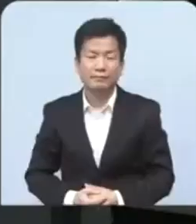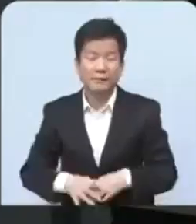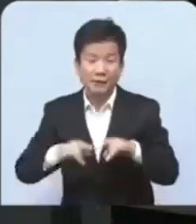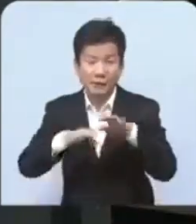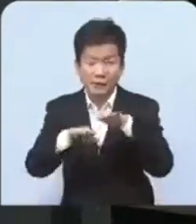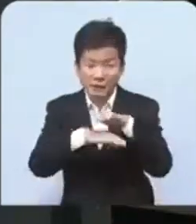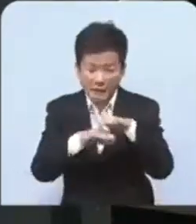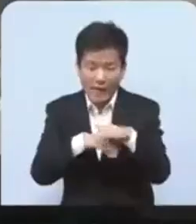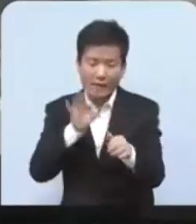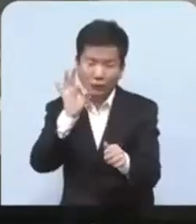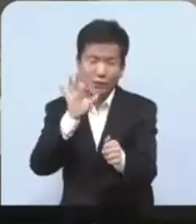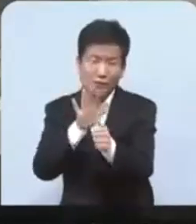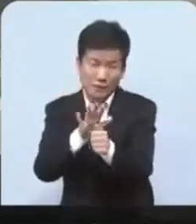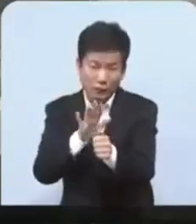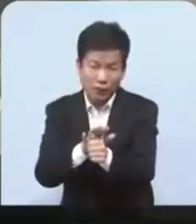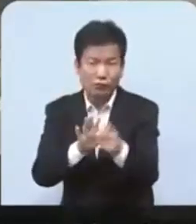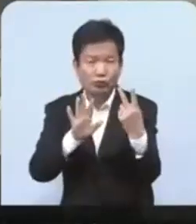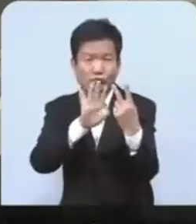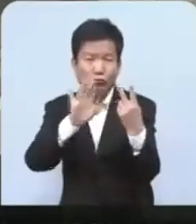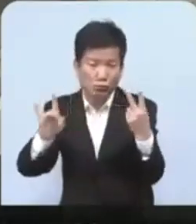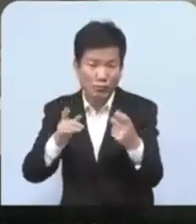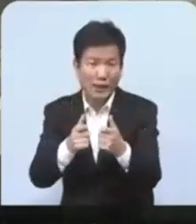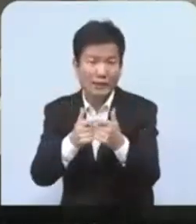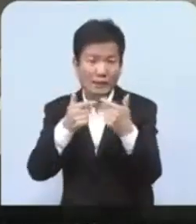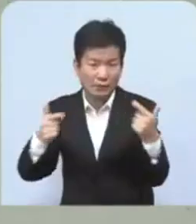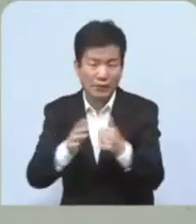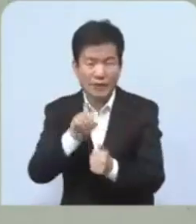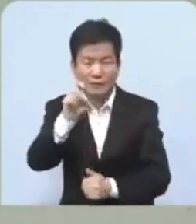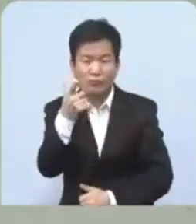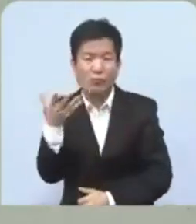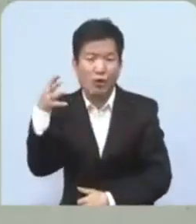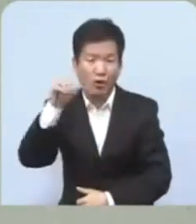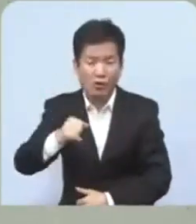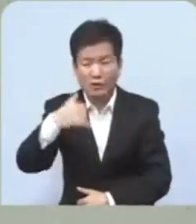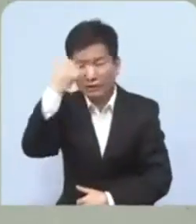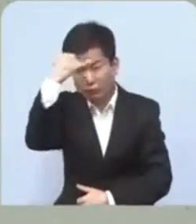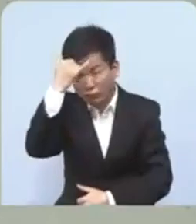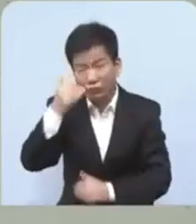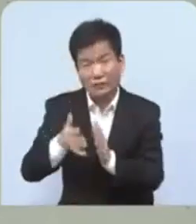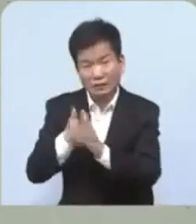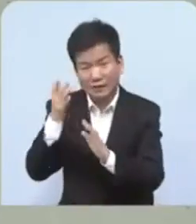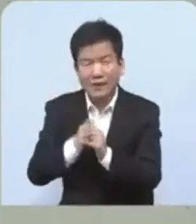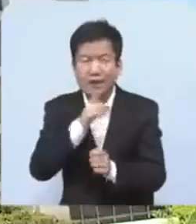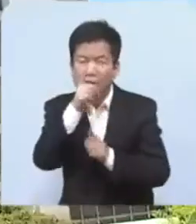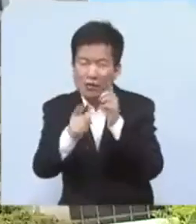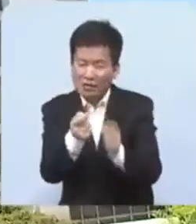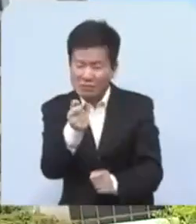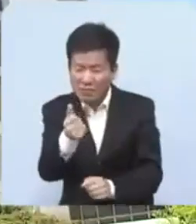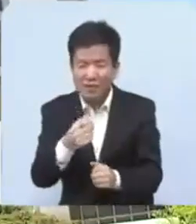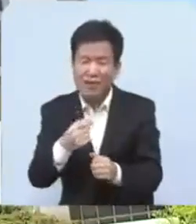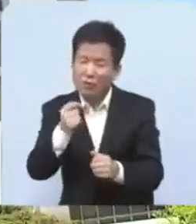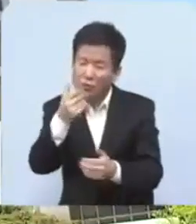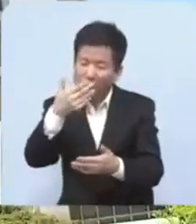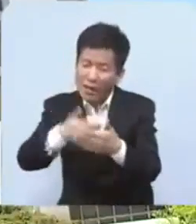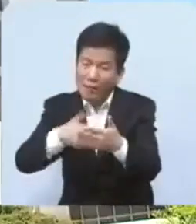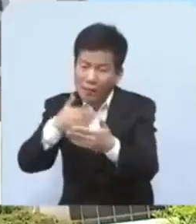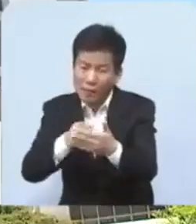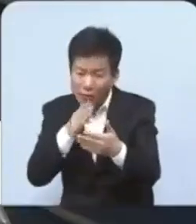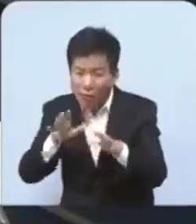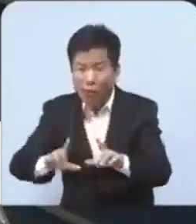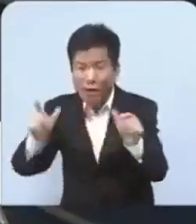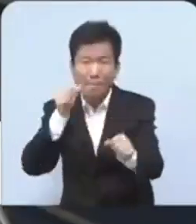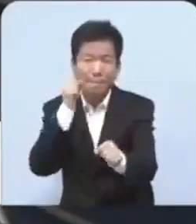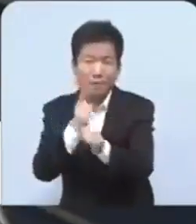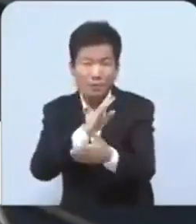전기차 구매 보조금 예산을 두 배 넘게 16억 원으로 늘린 충주시. 신청자가 적어 매년 남던 예산이